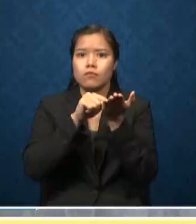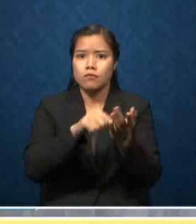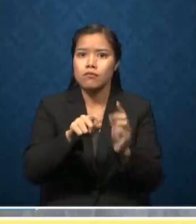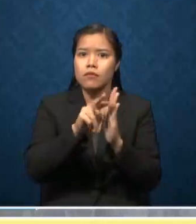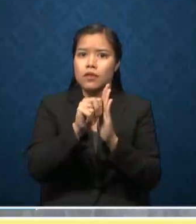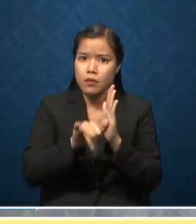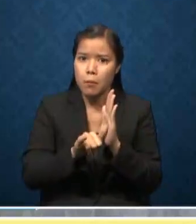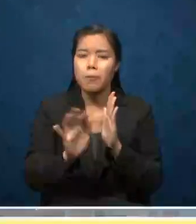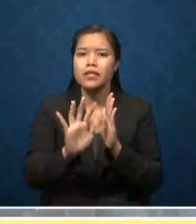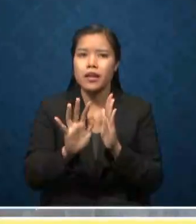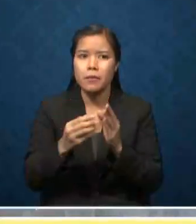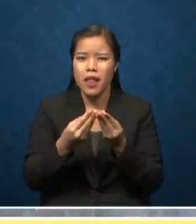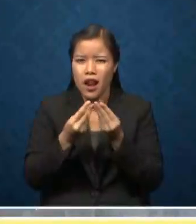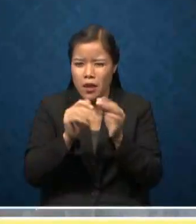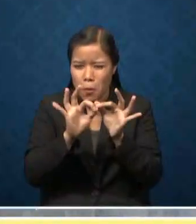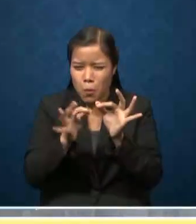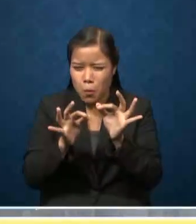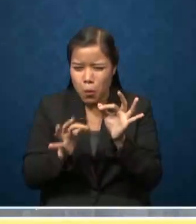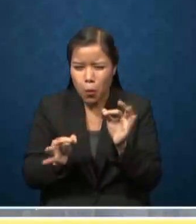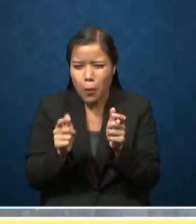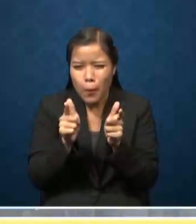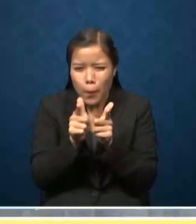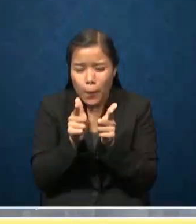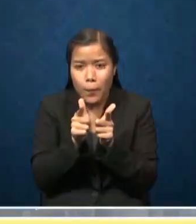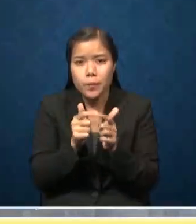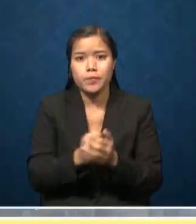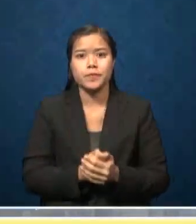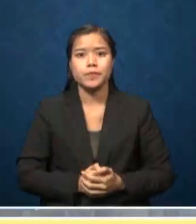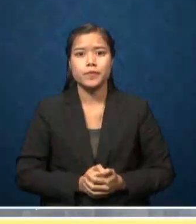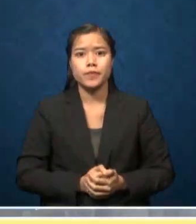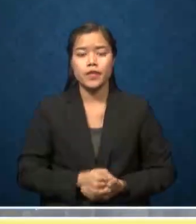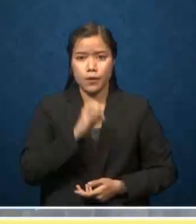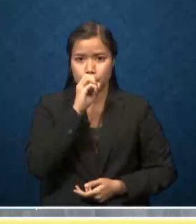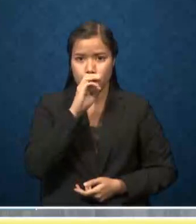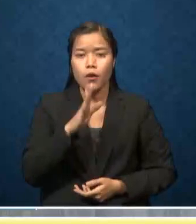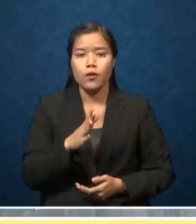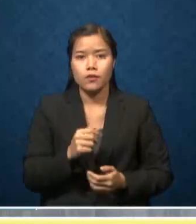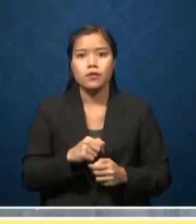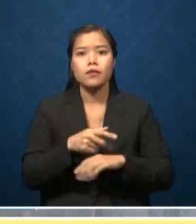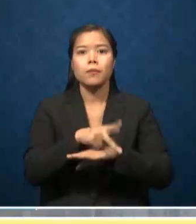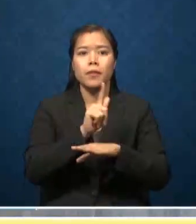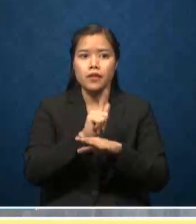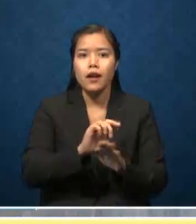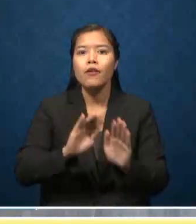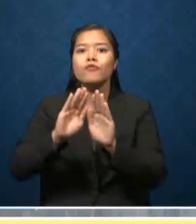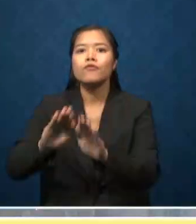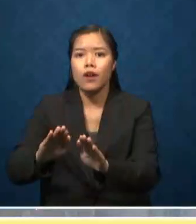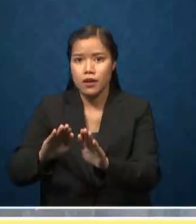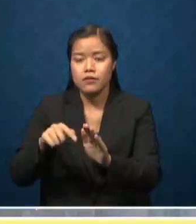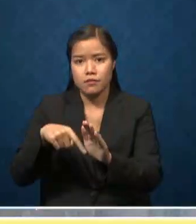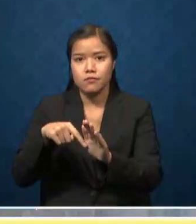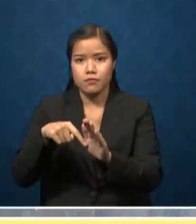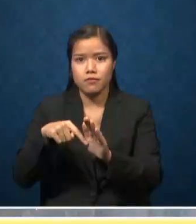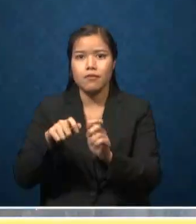และเล็กมากเล็กกว่าที่อาจารย์อังสนาพูดตะกี้เพราะฉะนั้นขออนุญาตกราบเรียนด้วยความเคารพท่านประธานและตั้งแต่